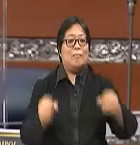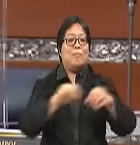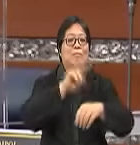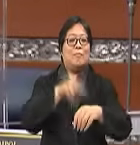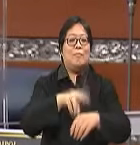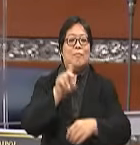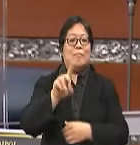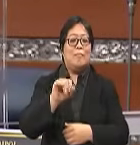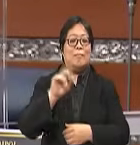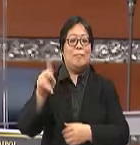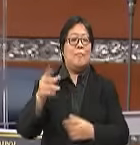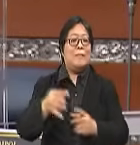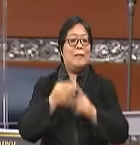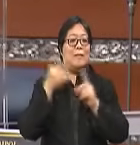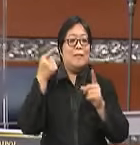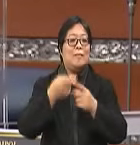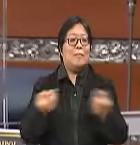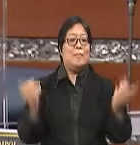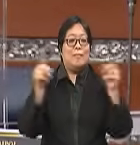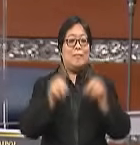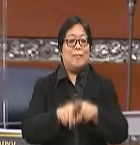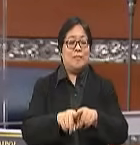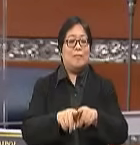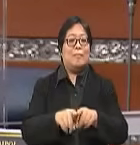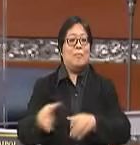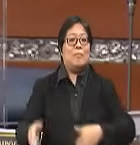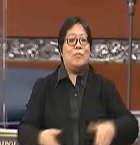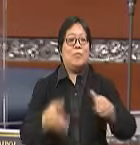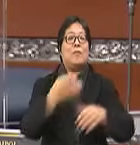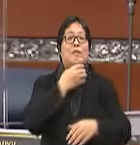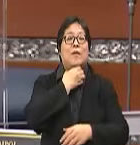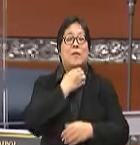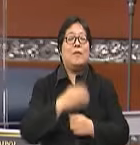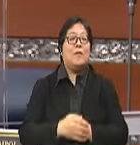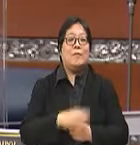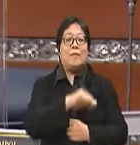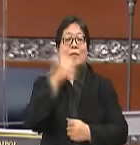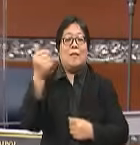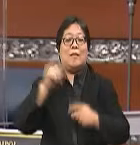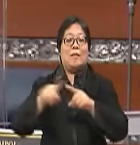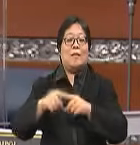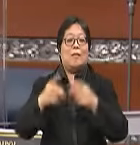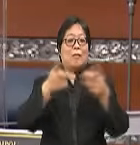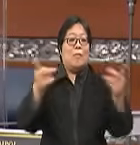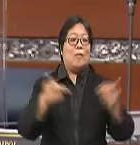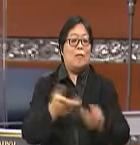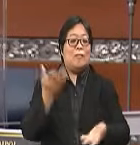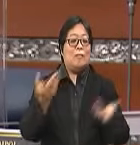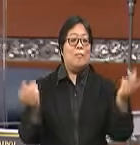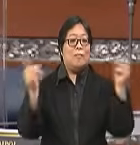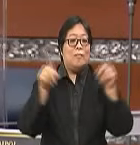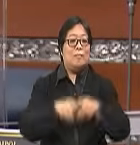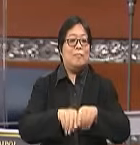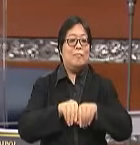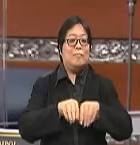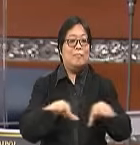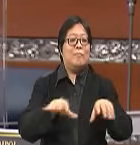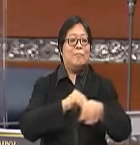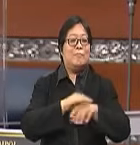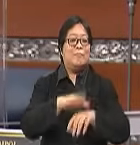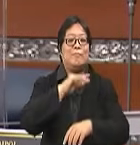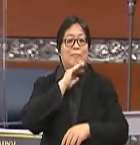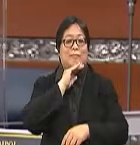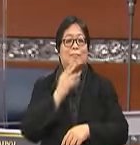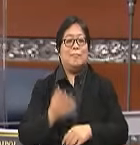khususnya merujuk kepada kejadian yang berlakunya di sungai perak dalilain puasanya mungkin terjejas akibat